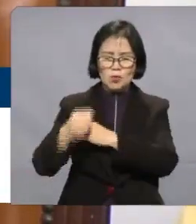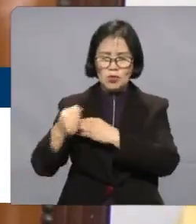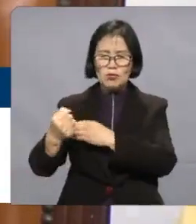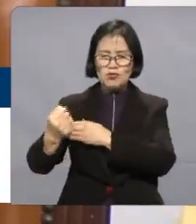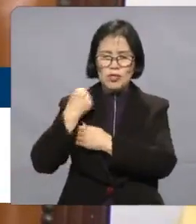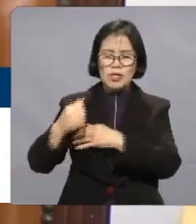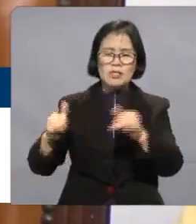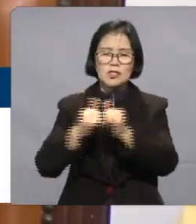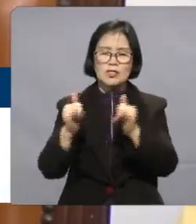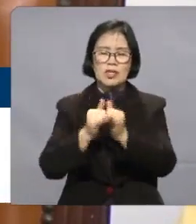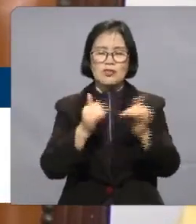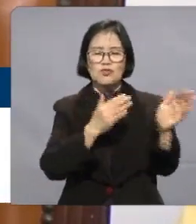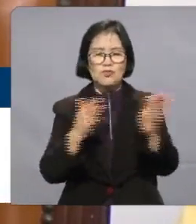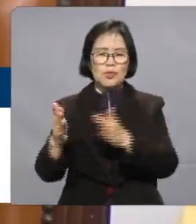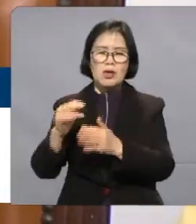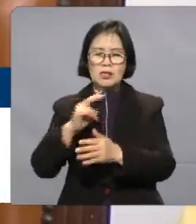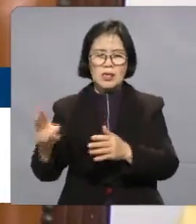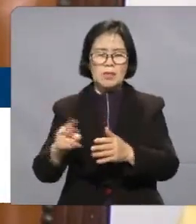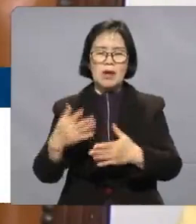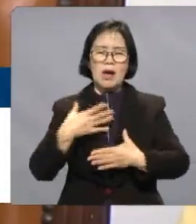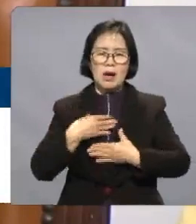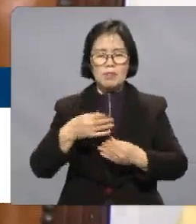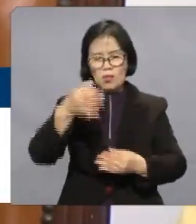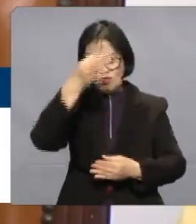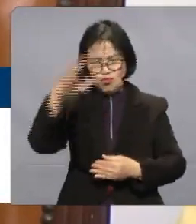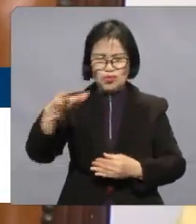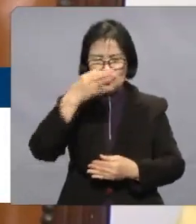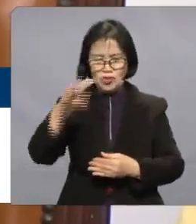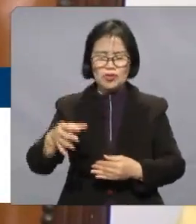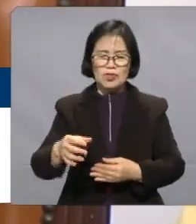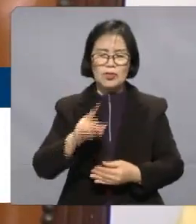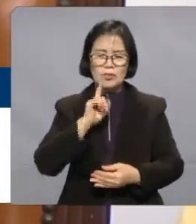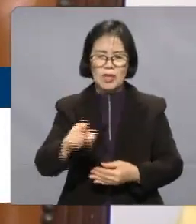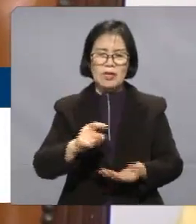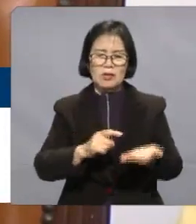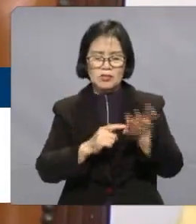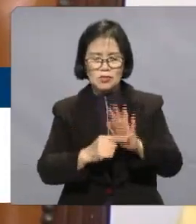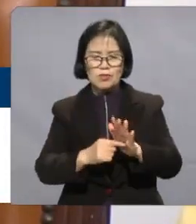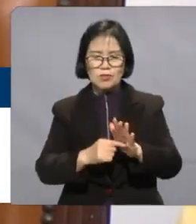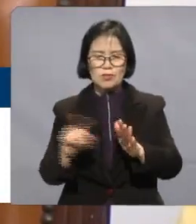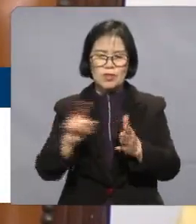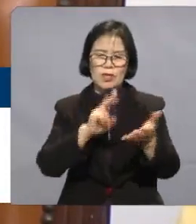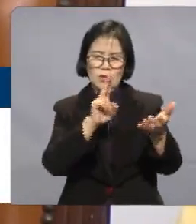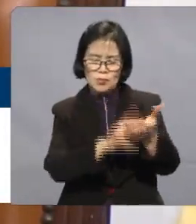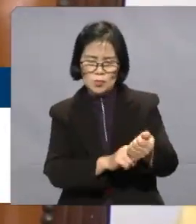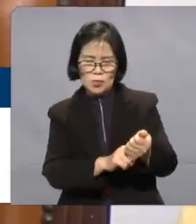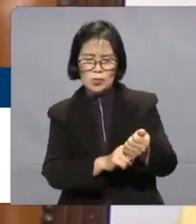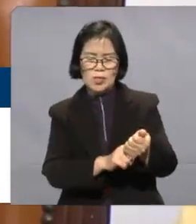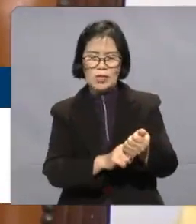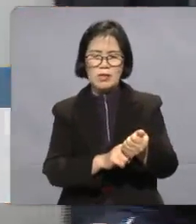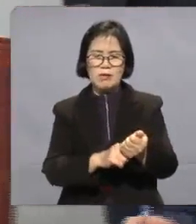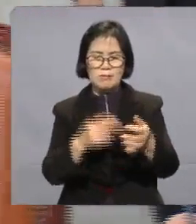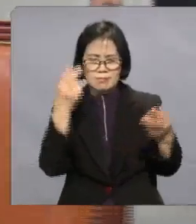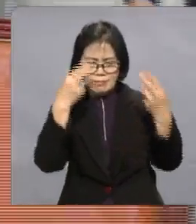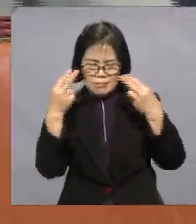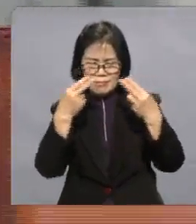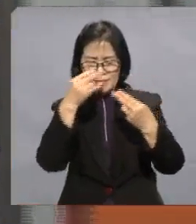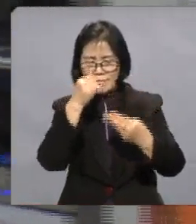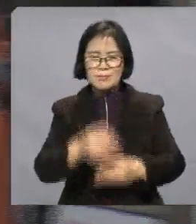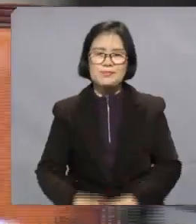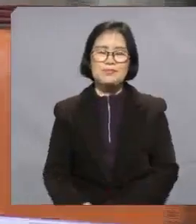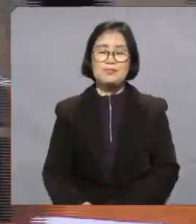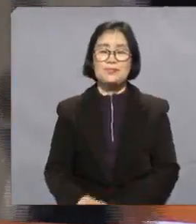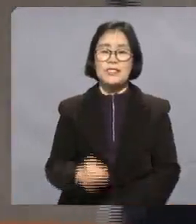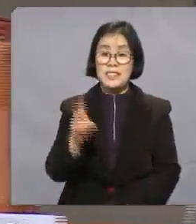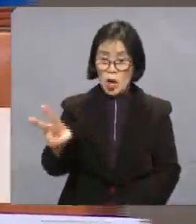우월한 전쟁 준비를 해야 한다며 안보 무능을 강경 발언으로 어떻게든 감춰보려는 데만 혈안입니다.